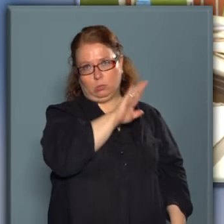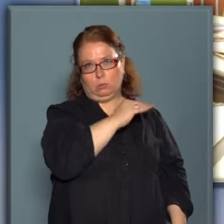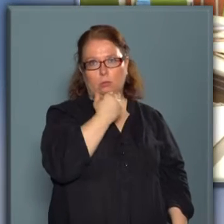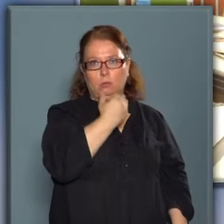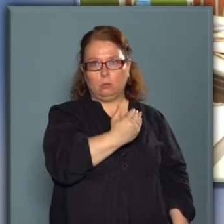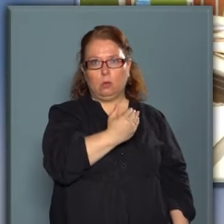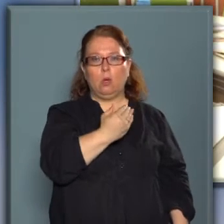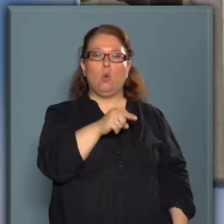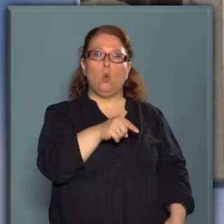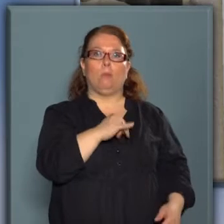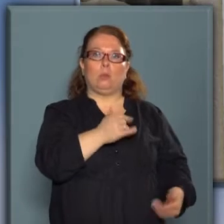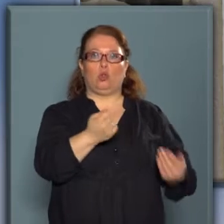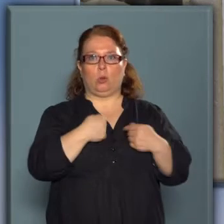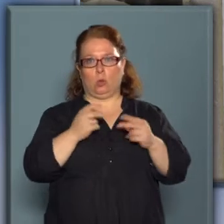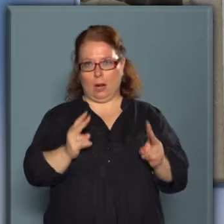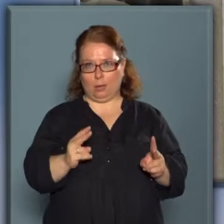ezt a